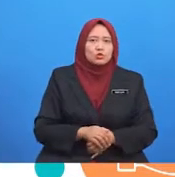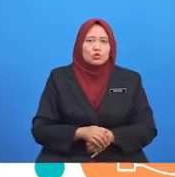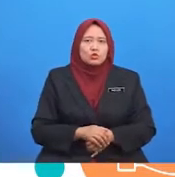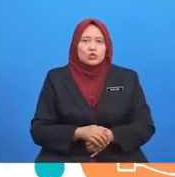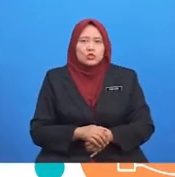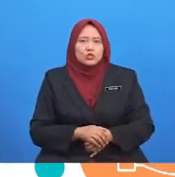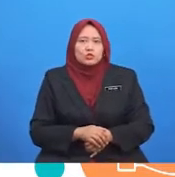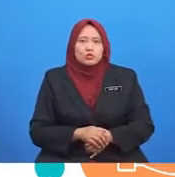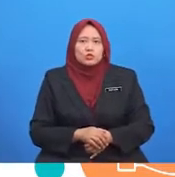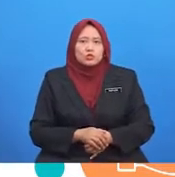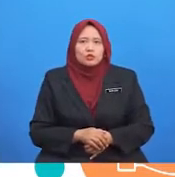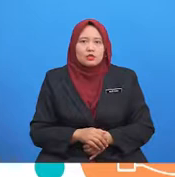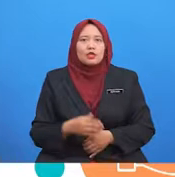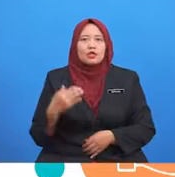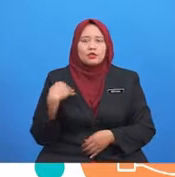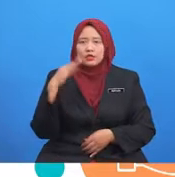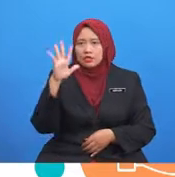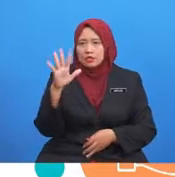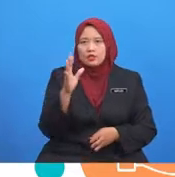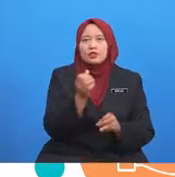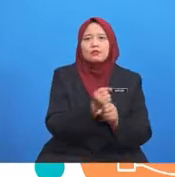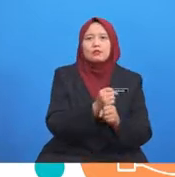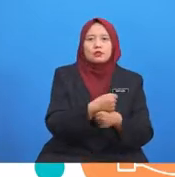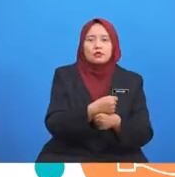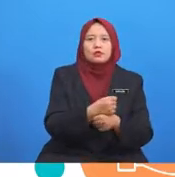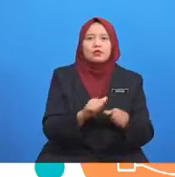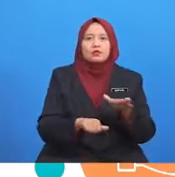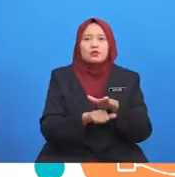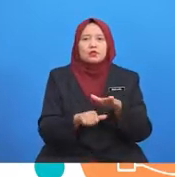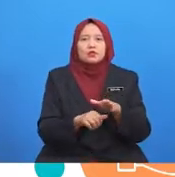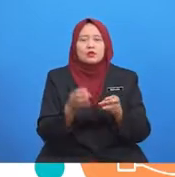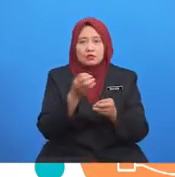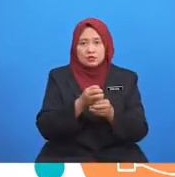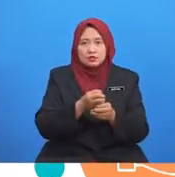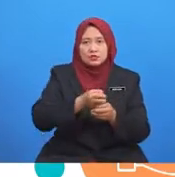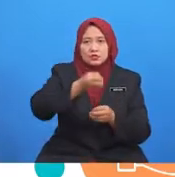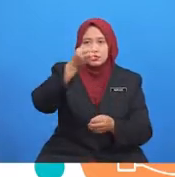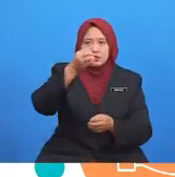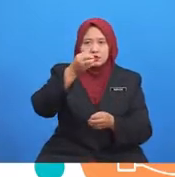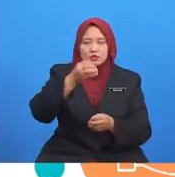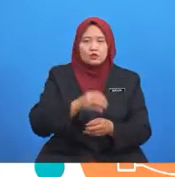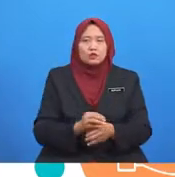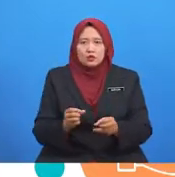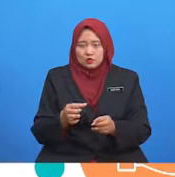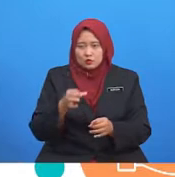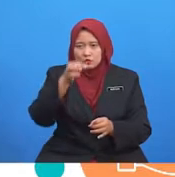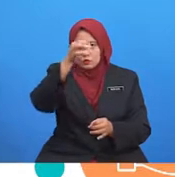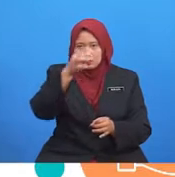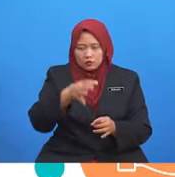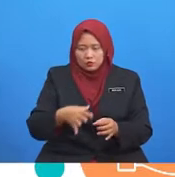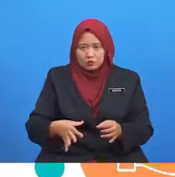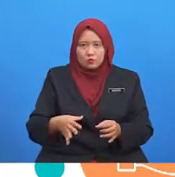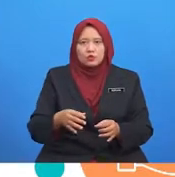Bentuk geometri terdiri daripada lima bentuk asas iaitu silinder, kon,